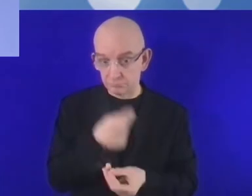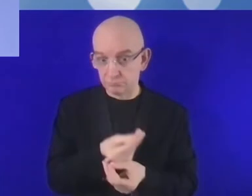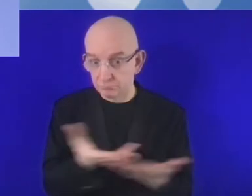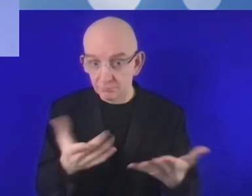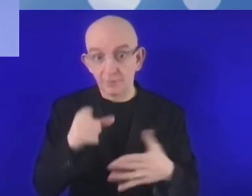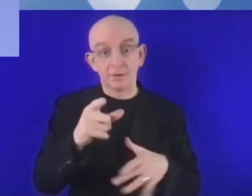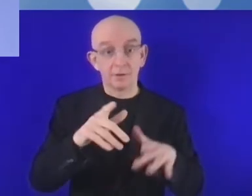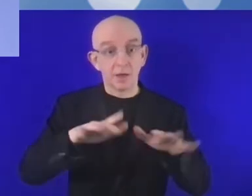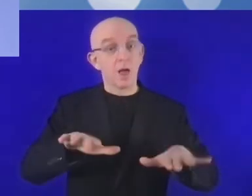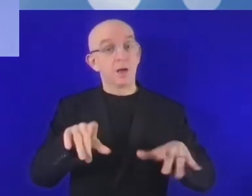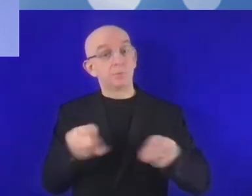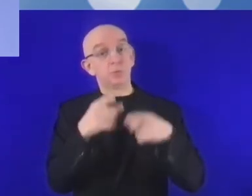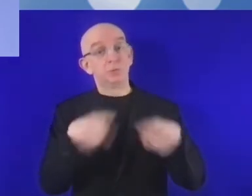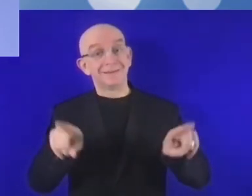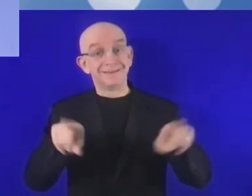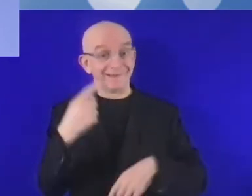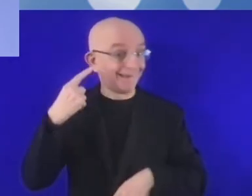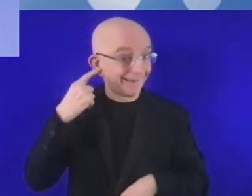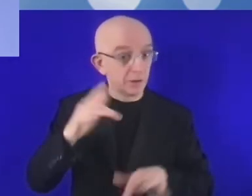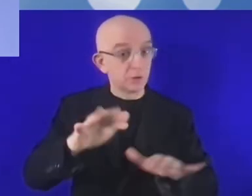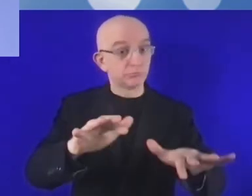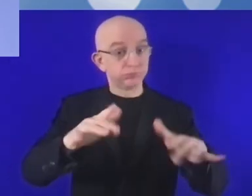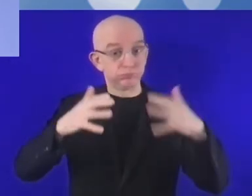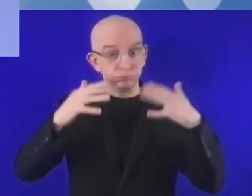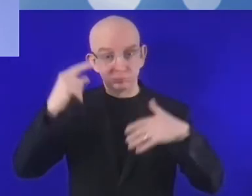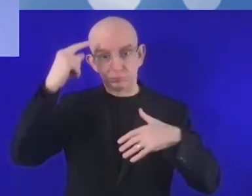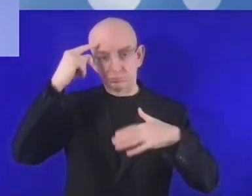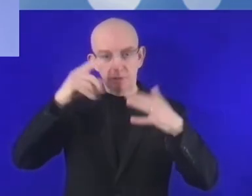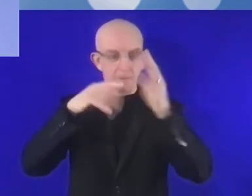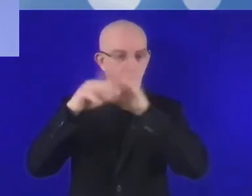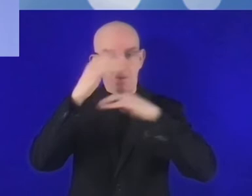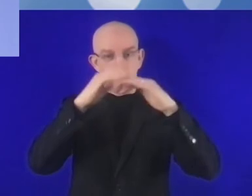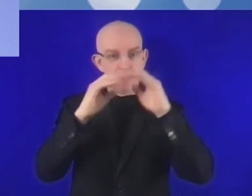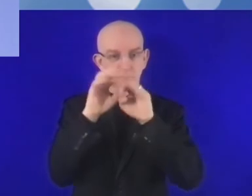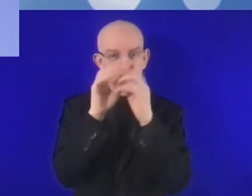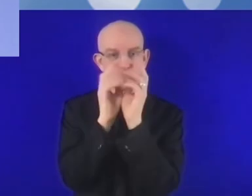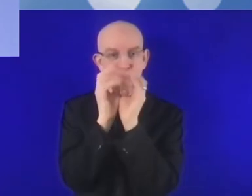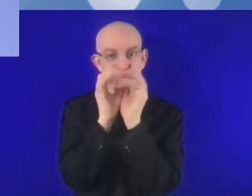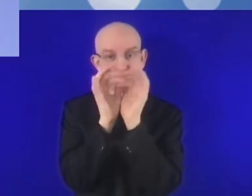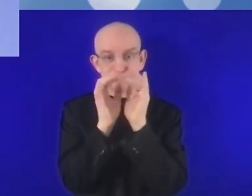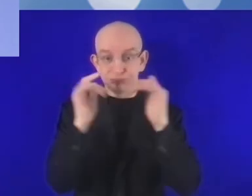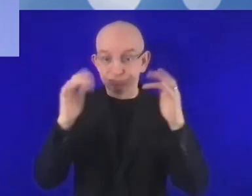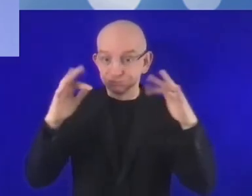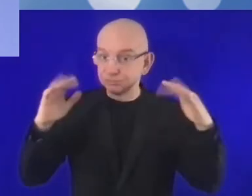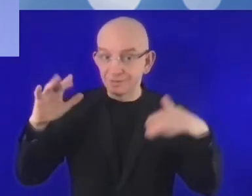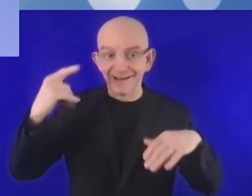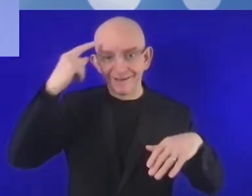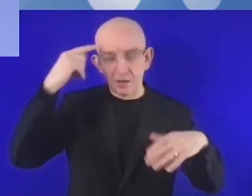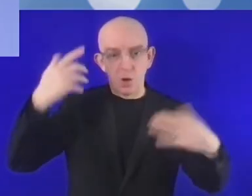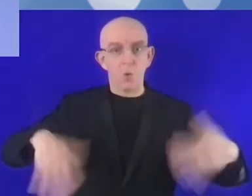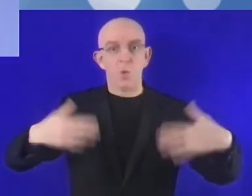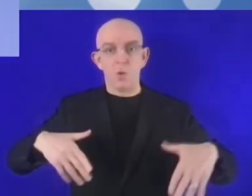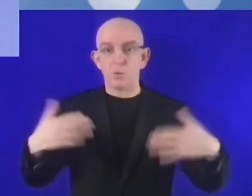تأثير الموسيقى علينا وفينا شيء عميق لا يصدق. كلما